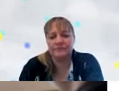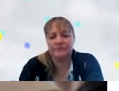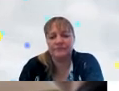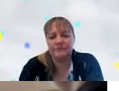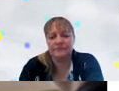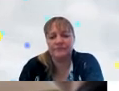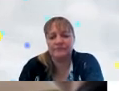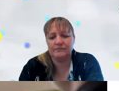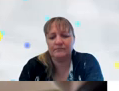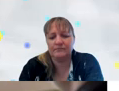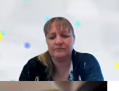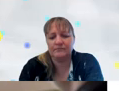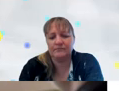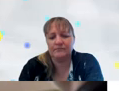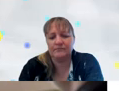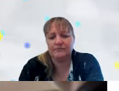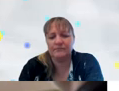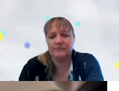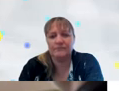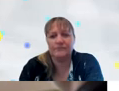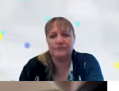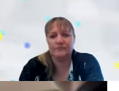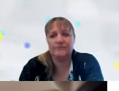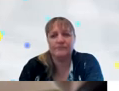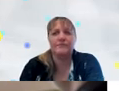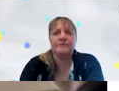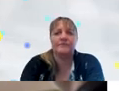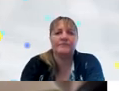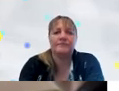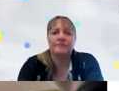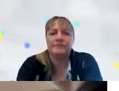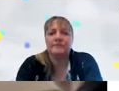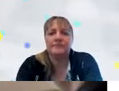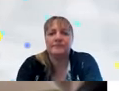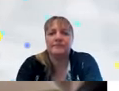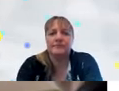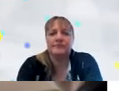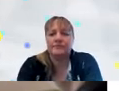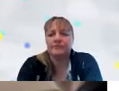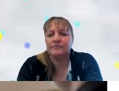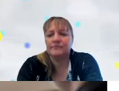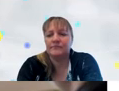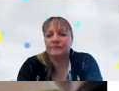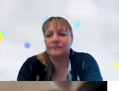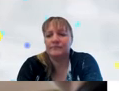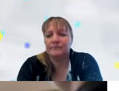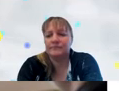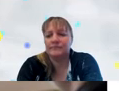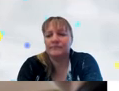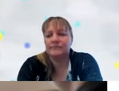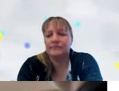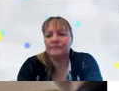entwickeln für diesen ausbildungsbereich dass menschen mit lernschwierigkeiten tatsächlich auch im